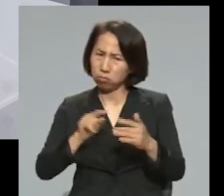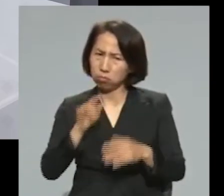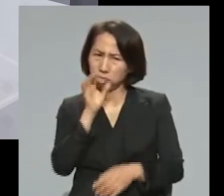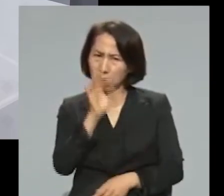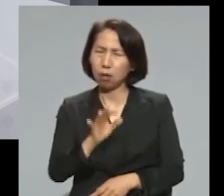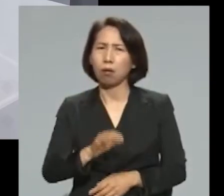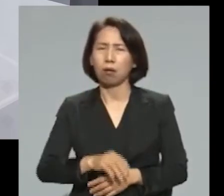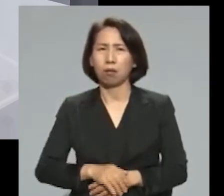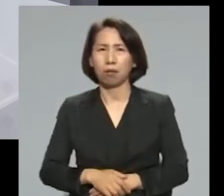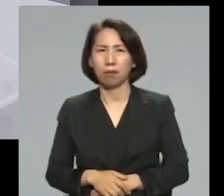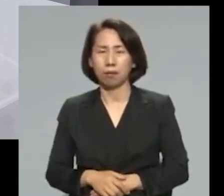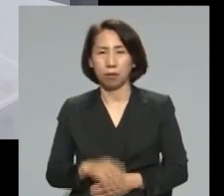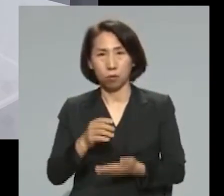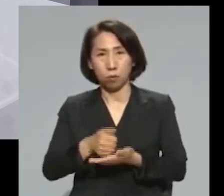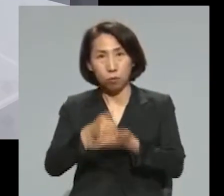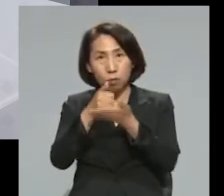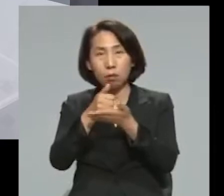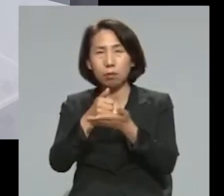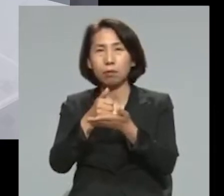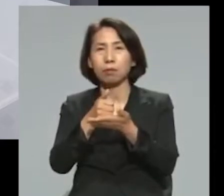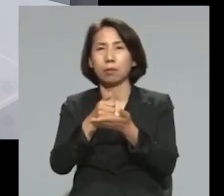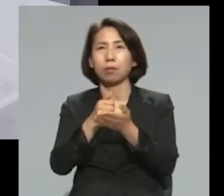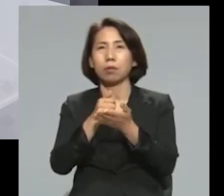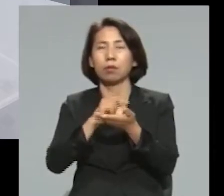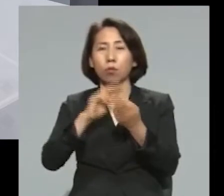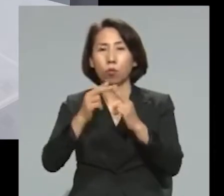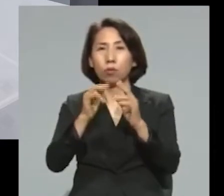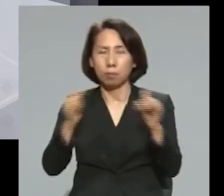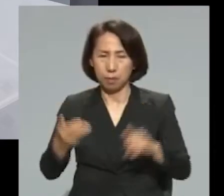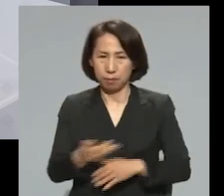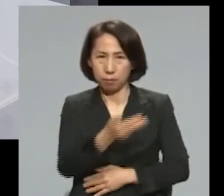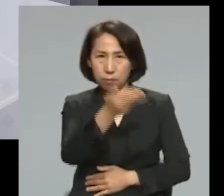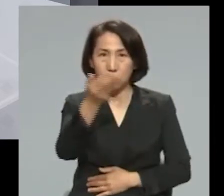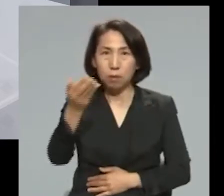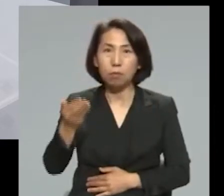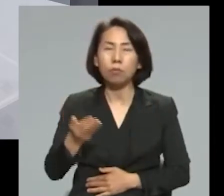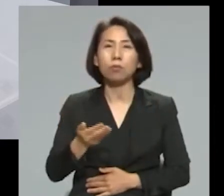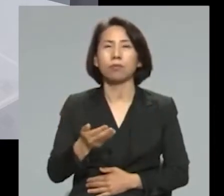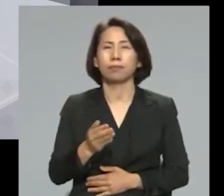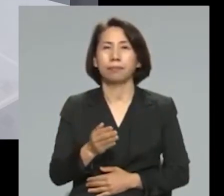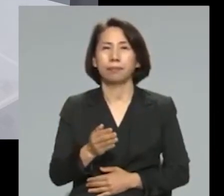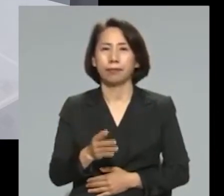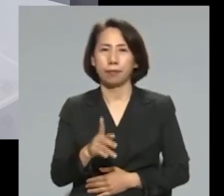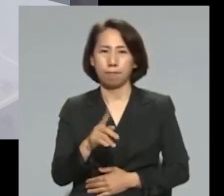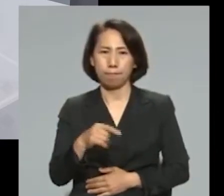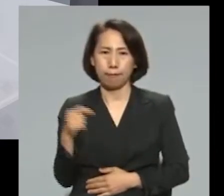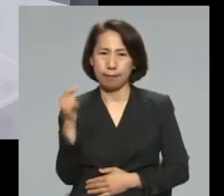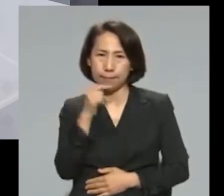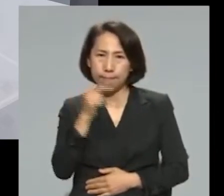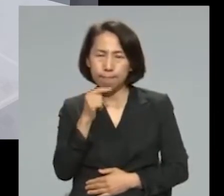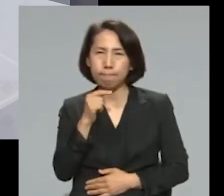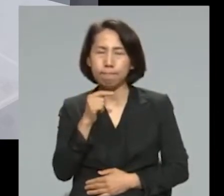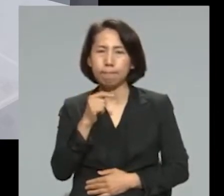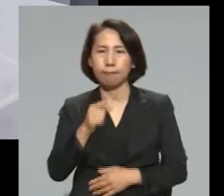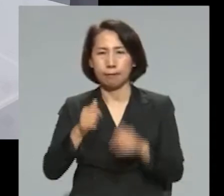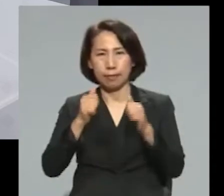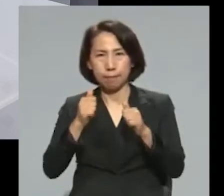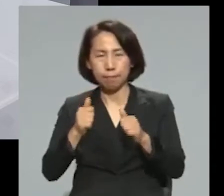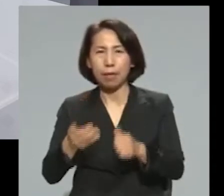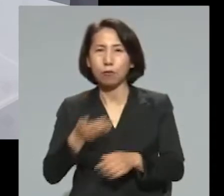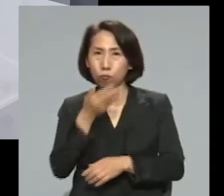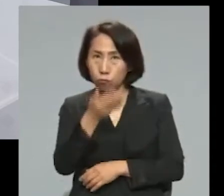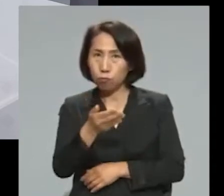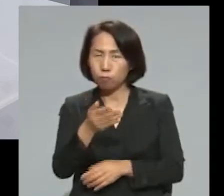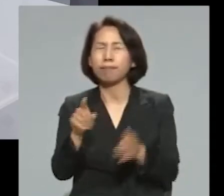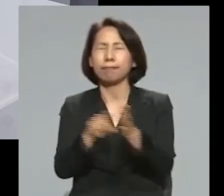없습니다. 존경하는 고령 군민 여러분, 따끔하게 심판하시리라